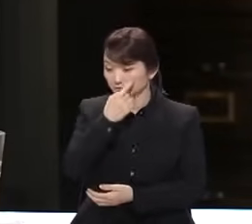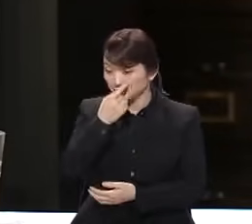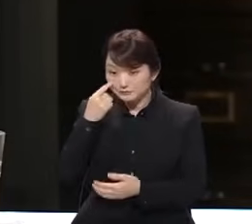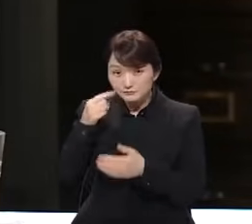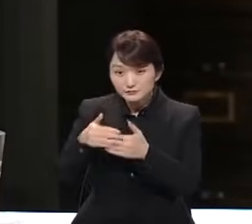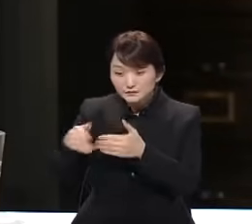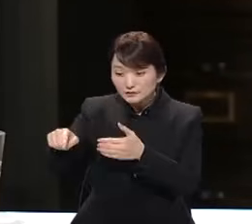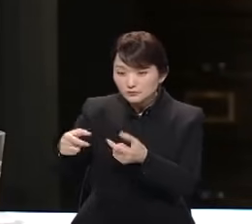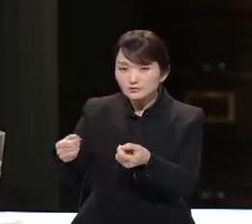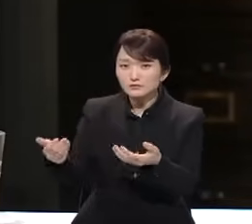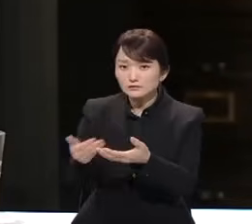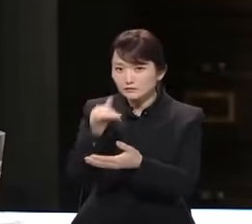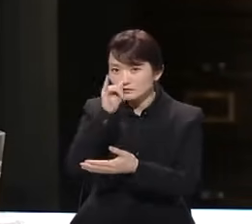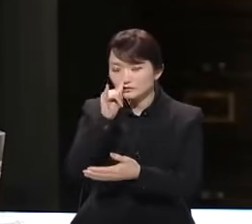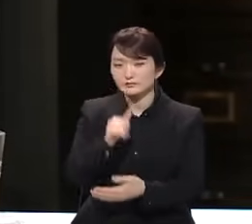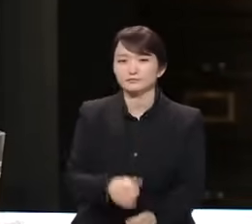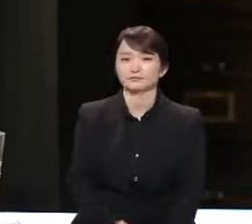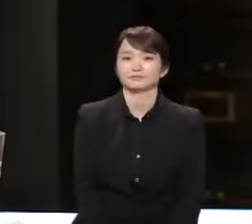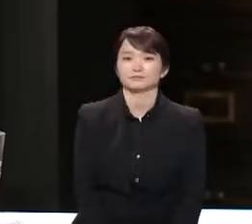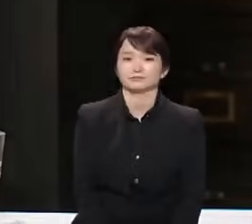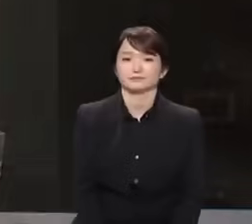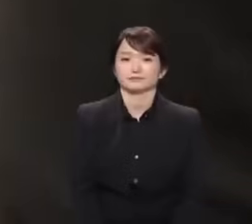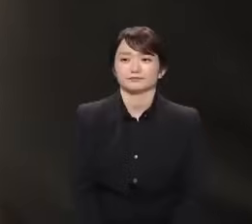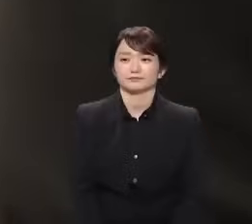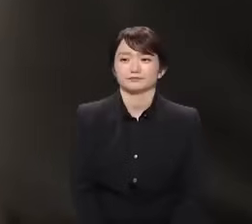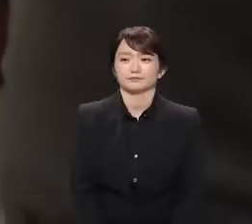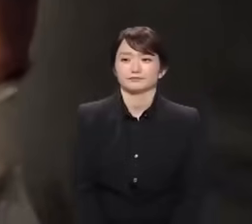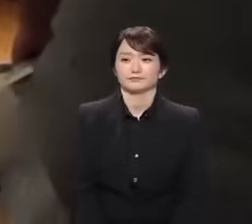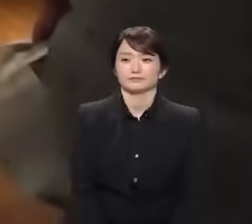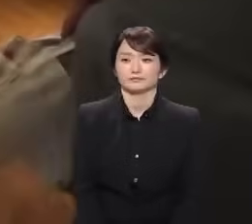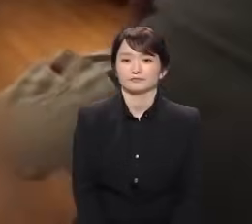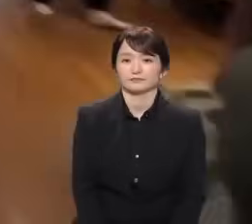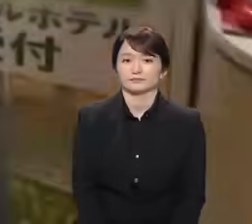이런 사달이 벌어진 겁니다. 만나보시죠.